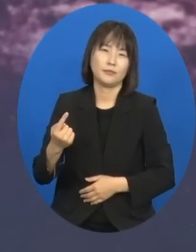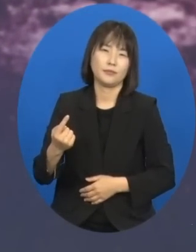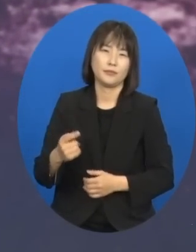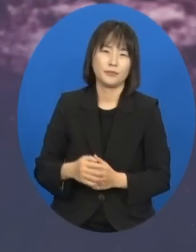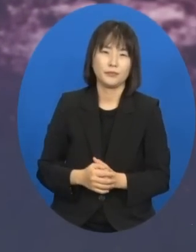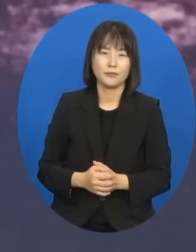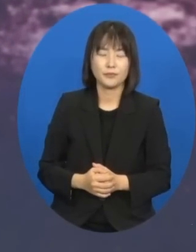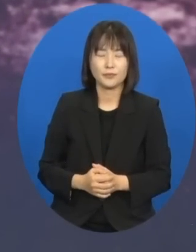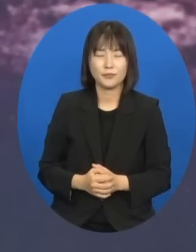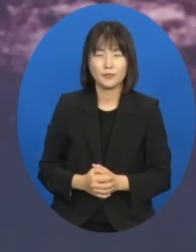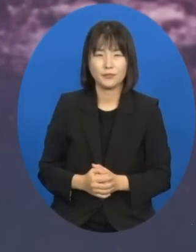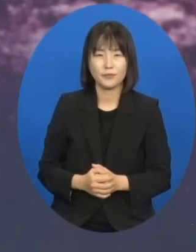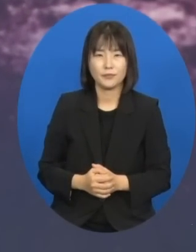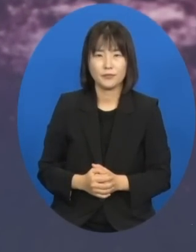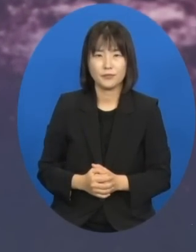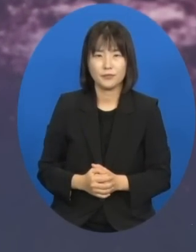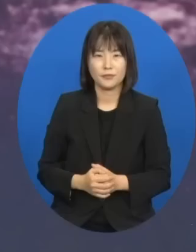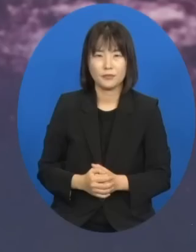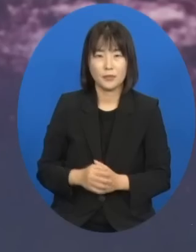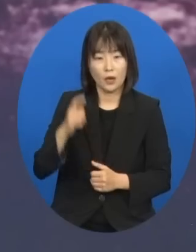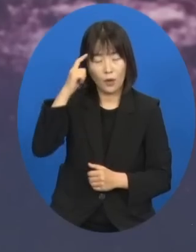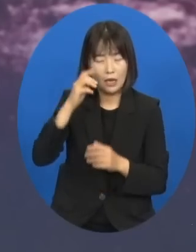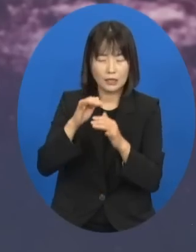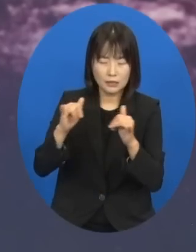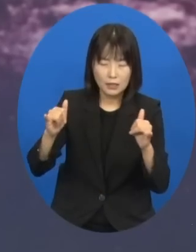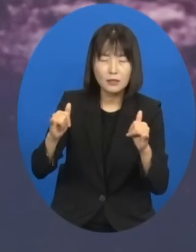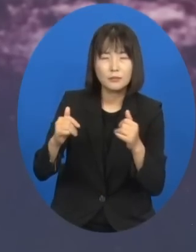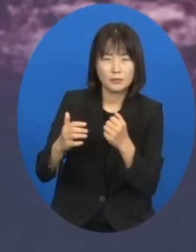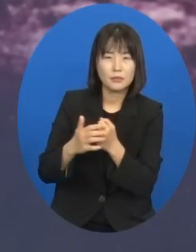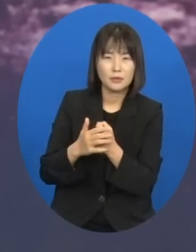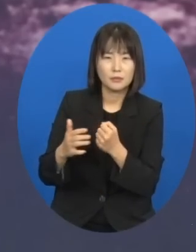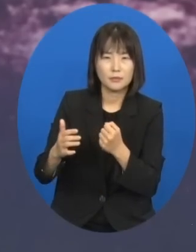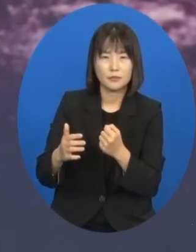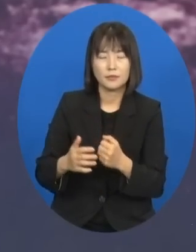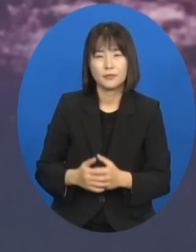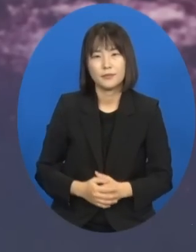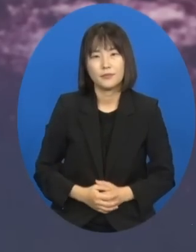일어난다니까요. 시기가 일어날 수 있어요. 이 사람이기 때문에 그래요.